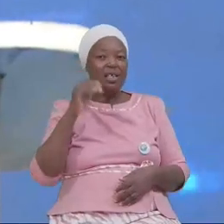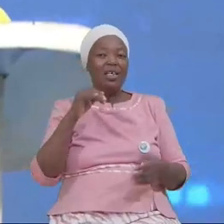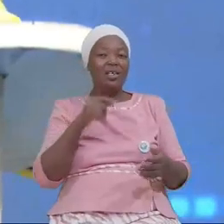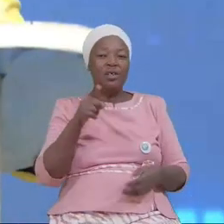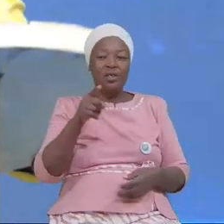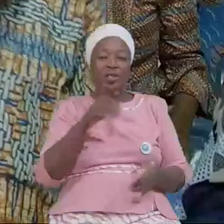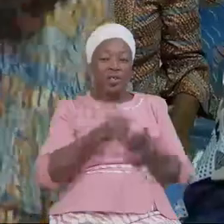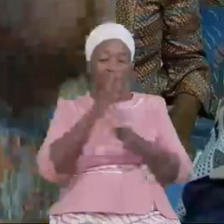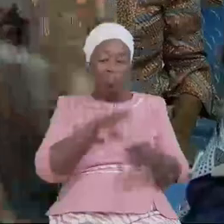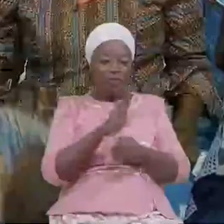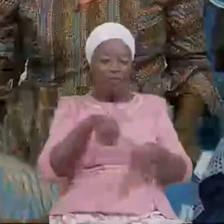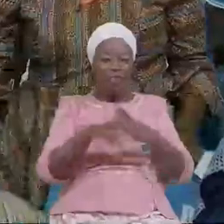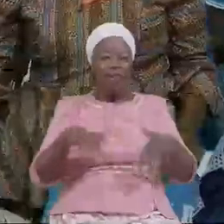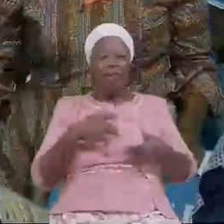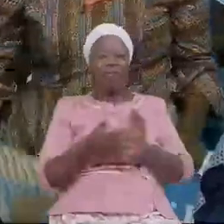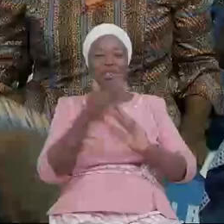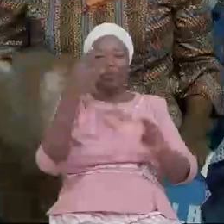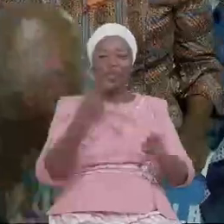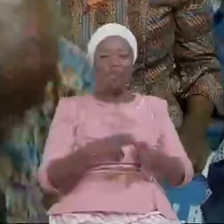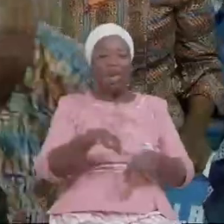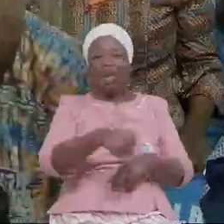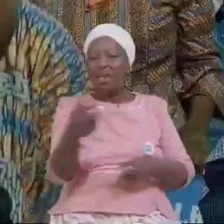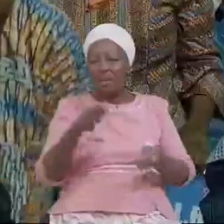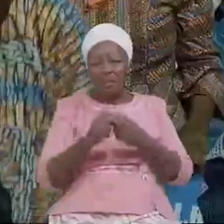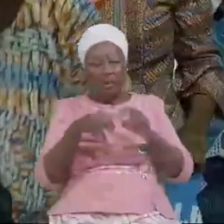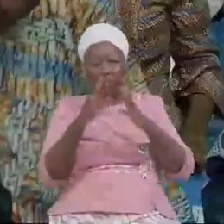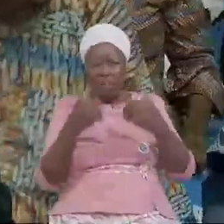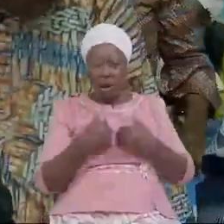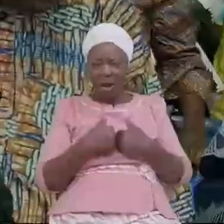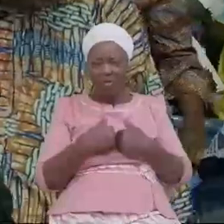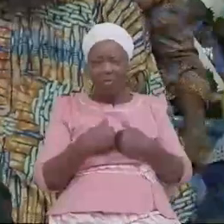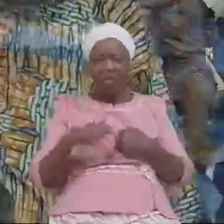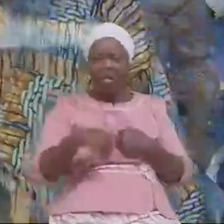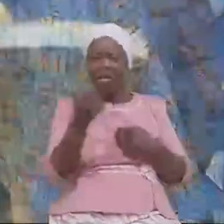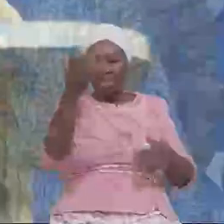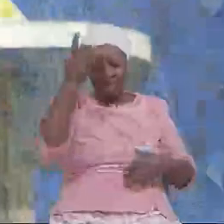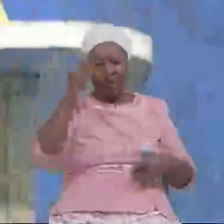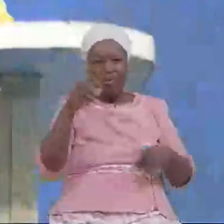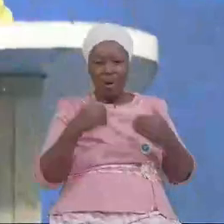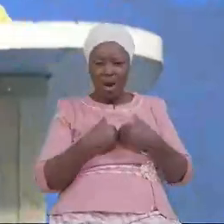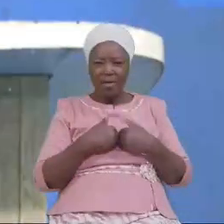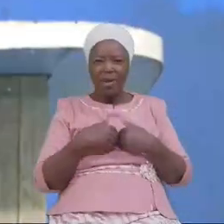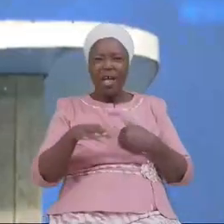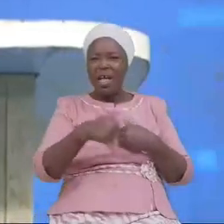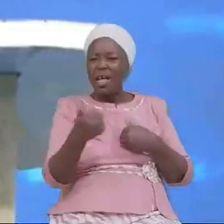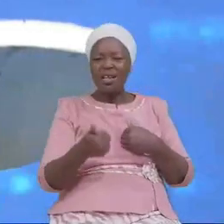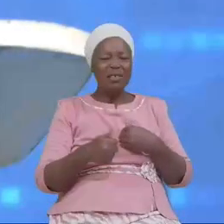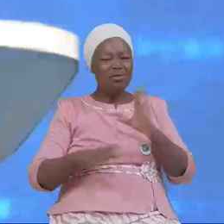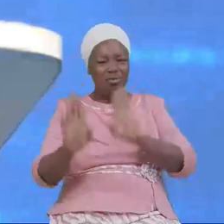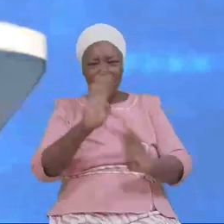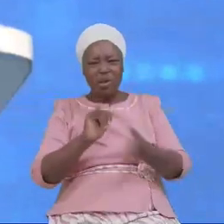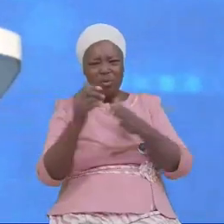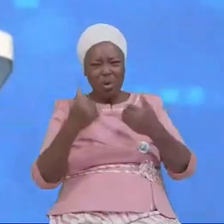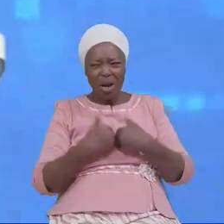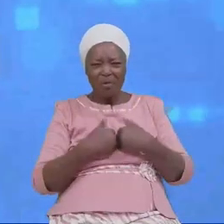accompli dans votre vie. Tout défi que vous avez, toute maladie que vous avez, toute infirmité que vous